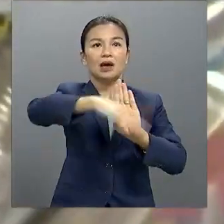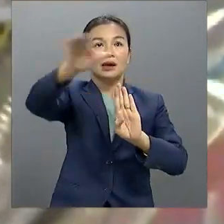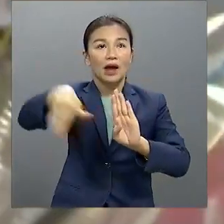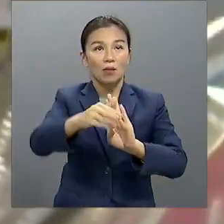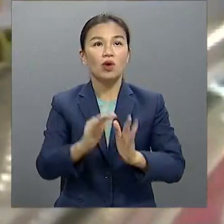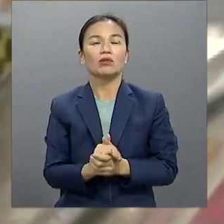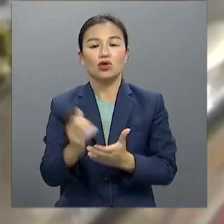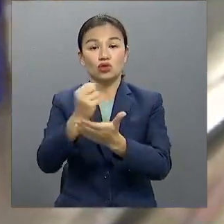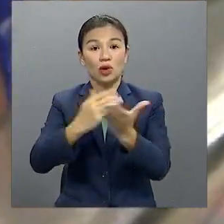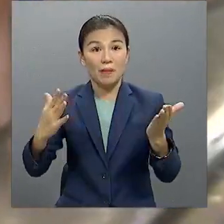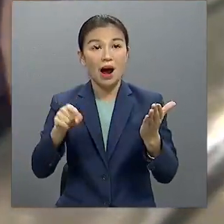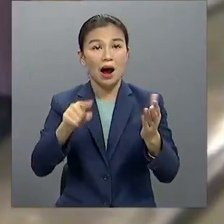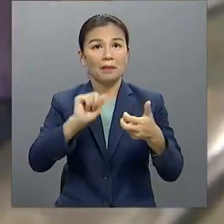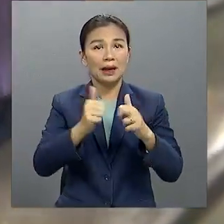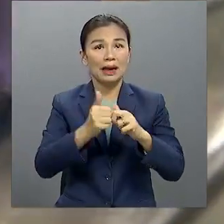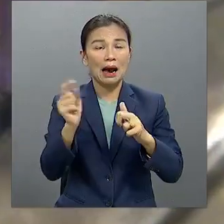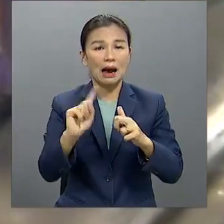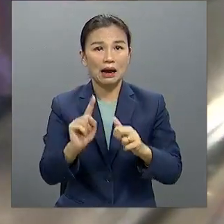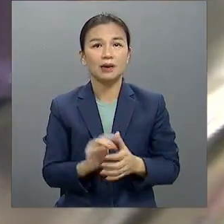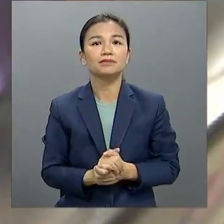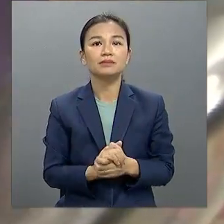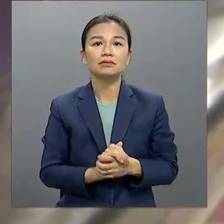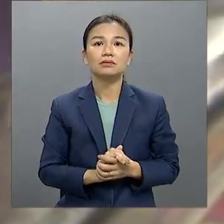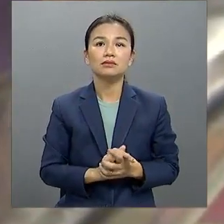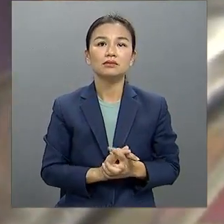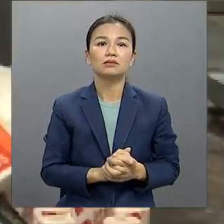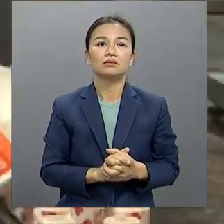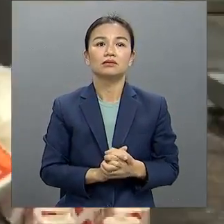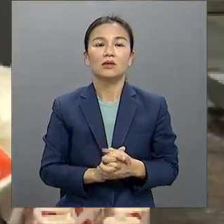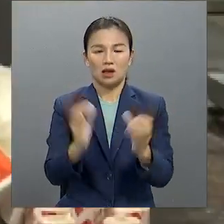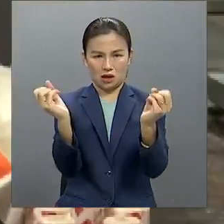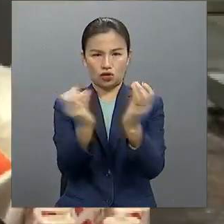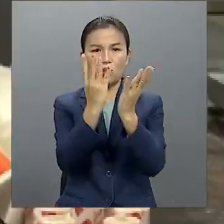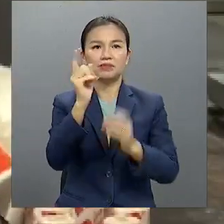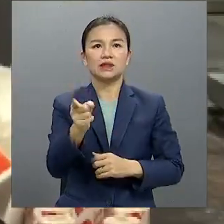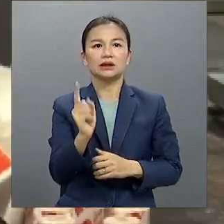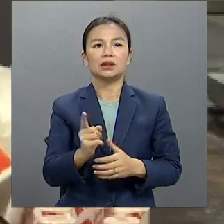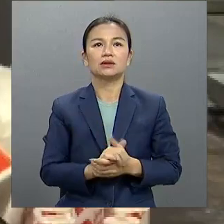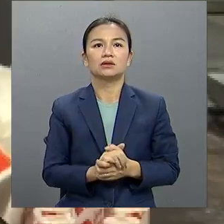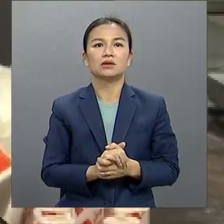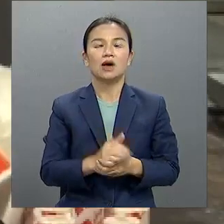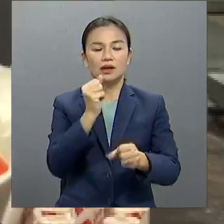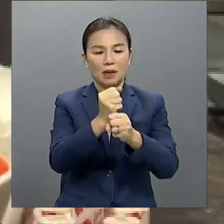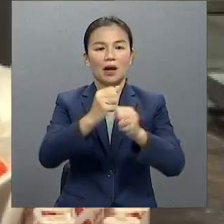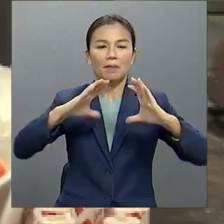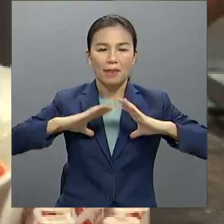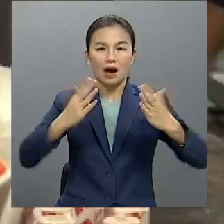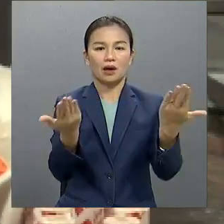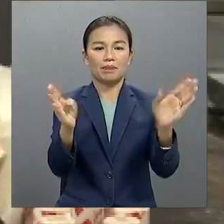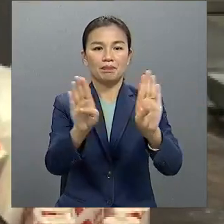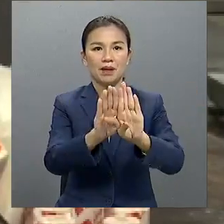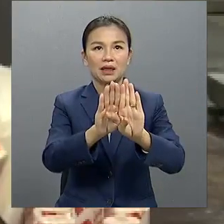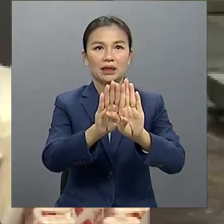จะมีการไอ้เนี่ยนะคะถูกผลกระทบมากมายเลยนะคะพักงานค่ะปิดร้านเลย3วันถ้าเกิดไม่ใส่บัตรแล้วไม่กดไ